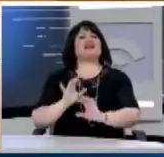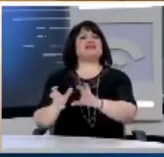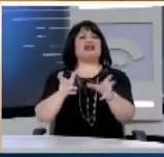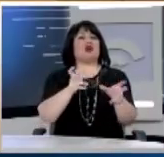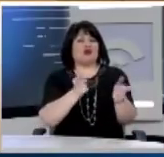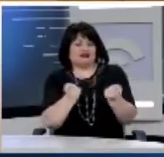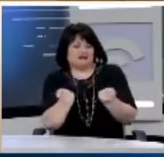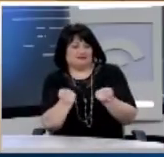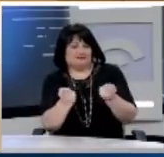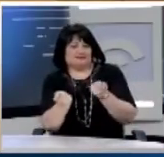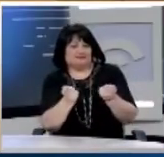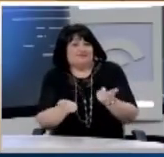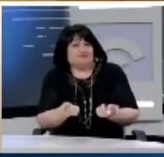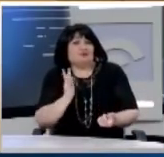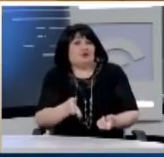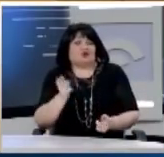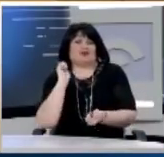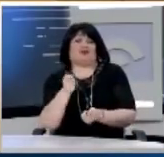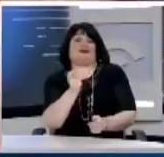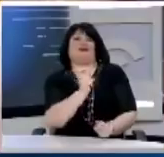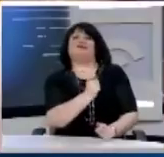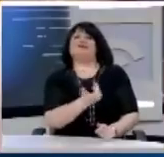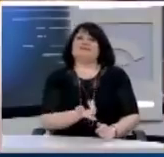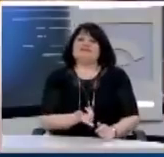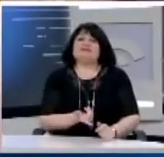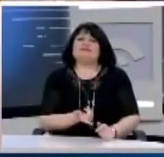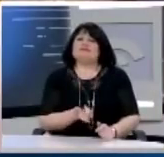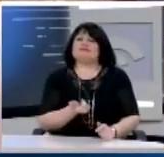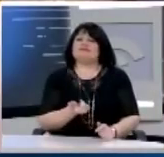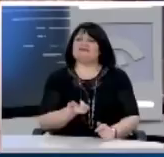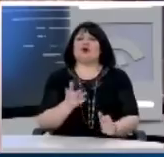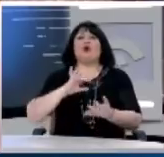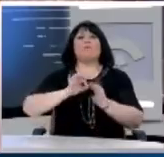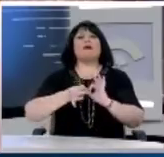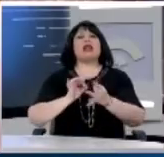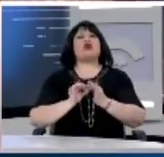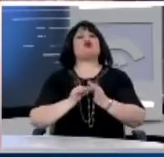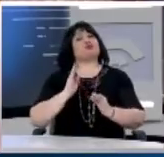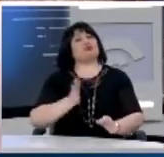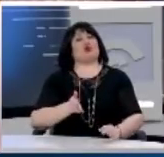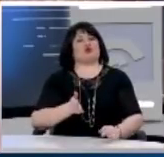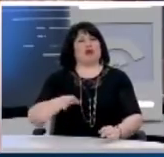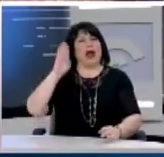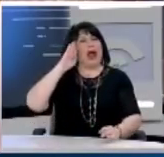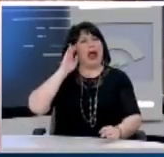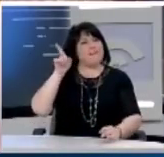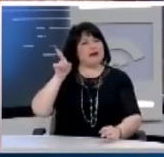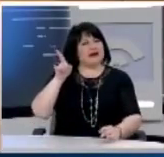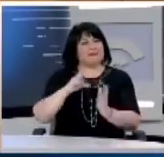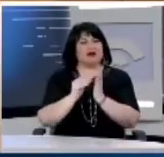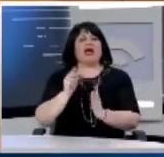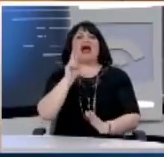μαζικής ενημέρωσης, μπορεί να χρηματοδοτούνται από τους μεγάλους ομίλους. Στην Αμερική οι